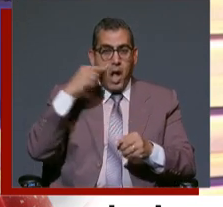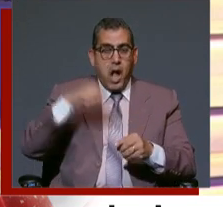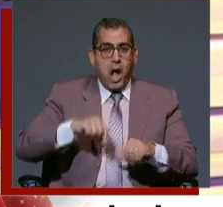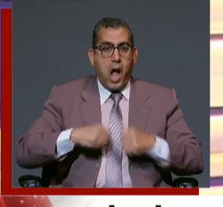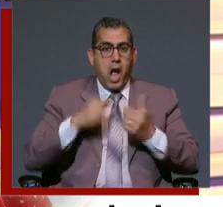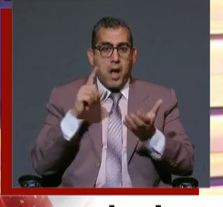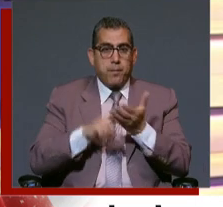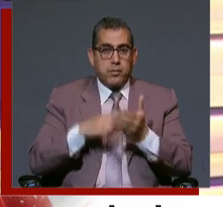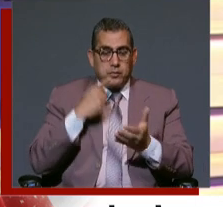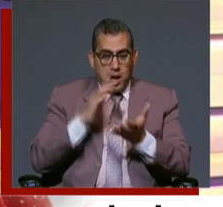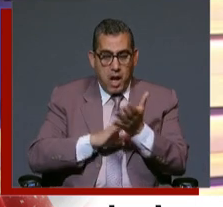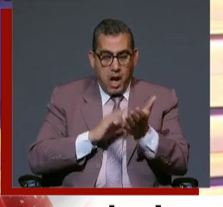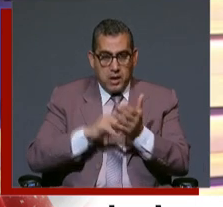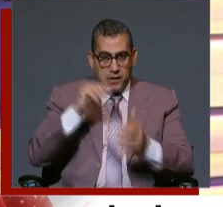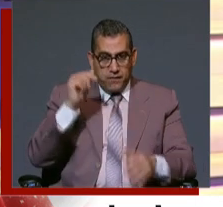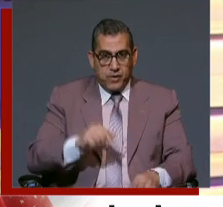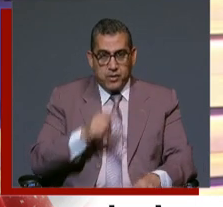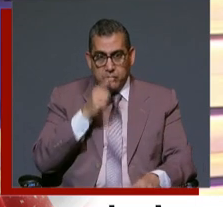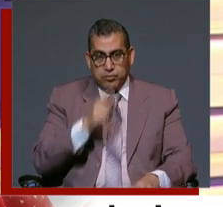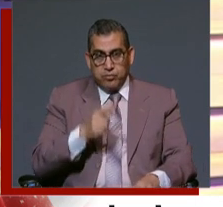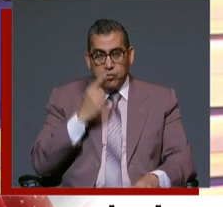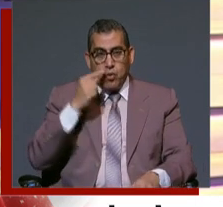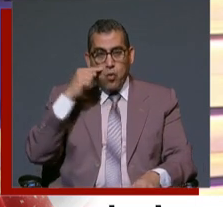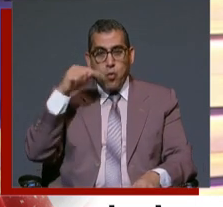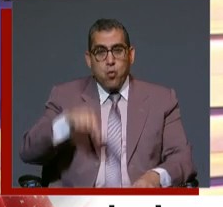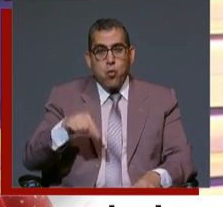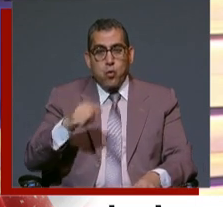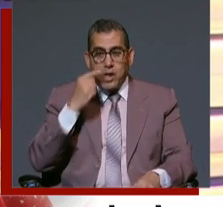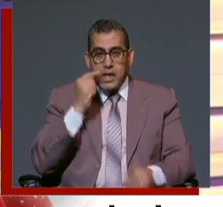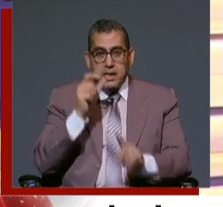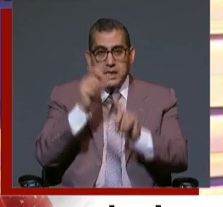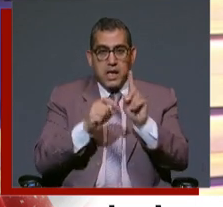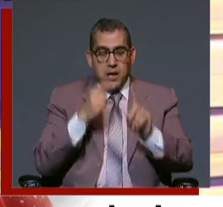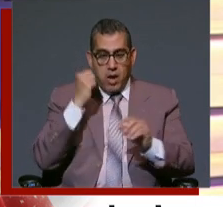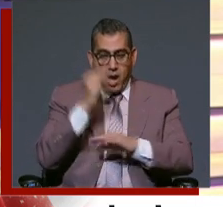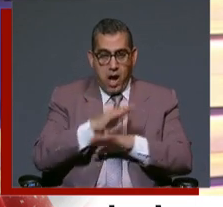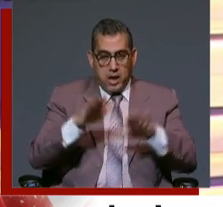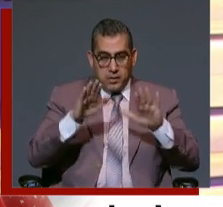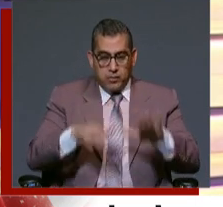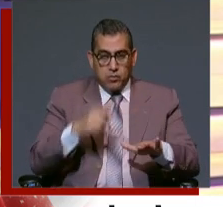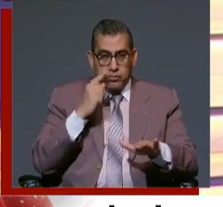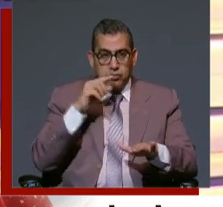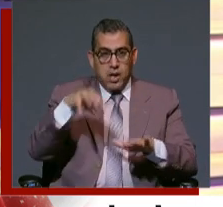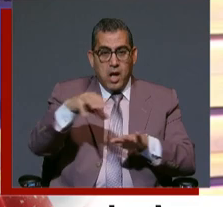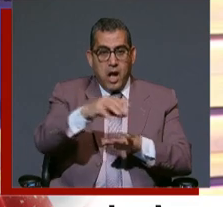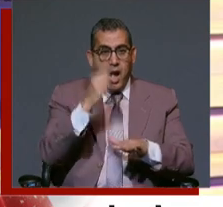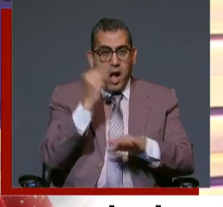وتهدد بطبيعة الحال الوجود الإنساني على هذا الكوكب. ربما لا أتحدث عن